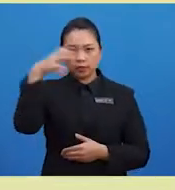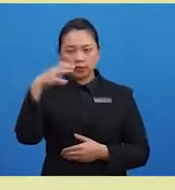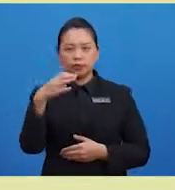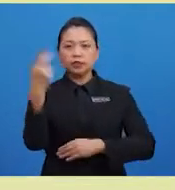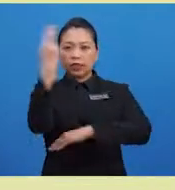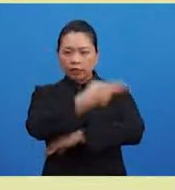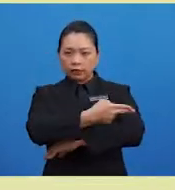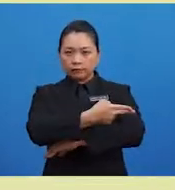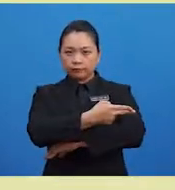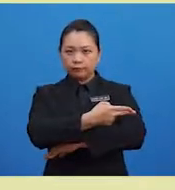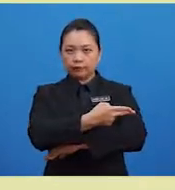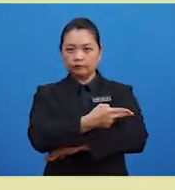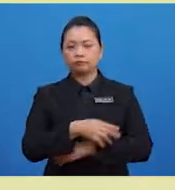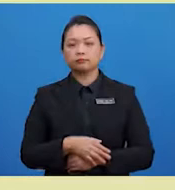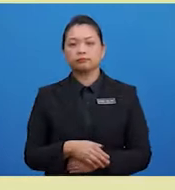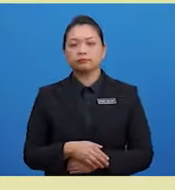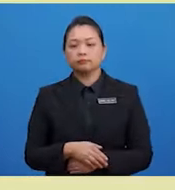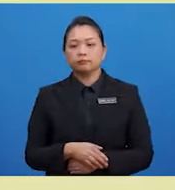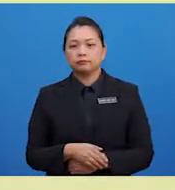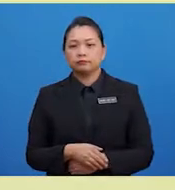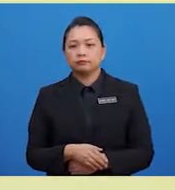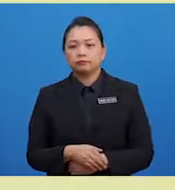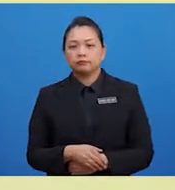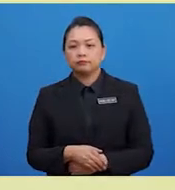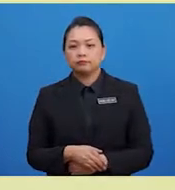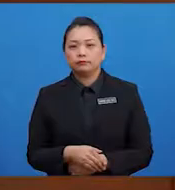dengan menggunakan lampu pendianan.